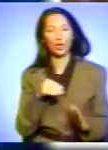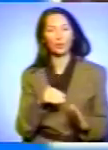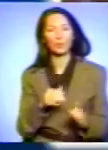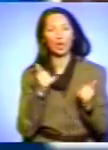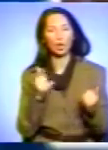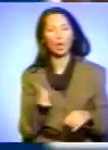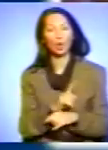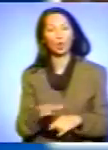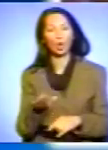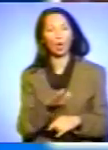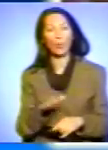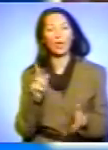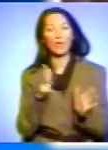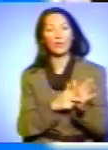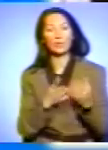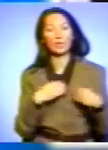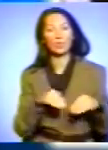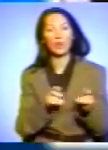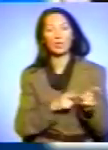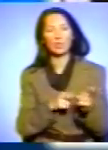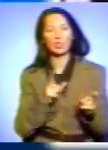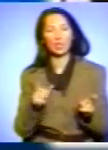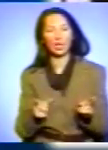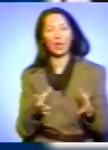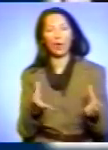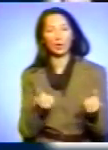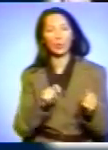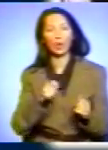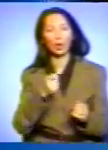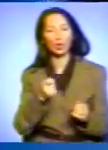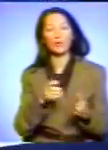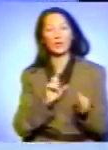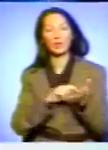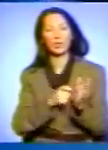Сьогодні у Тернополі 8 сімей залізничників отримали ключі від квартир у сімейному гуртожитку.